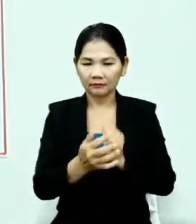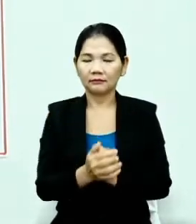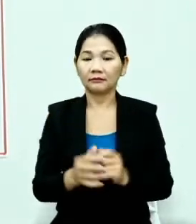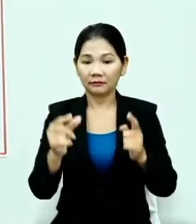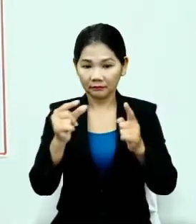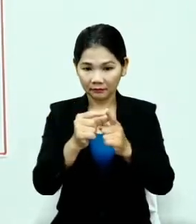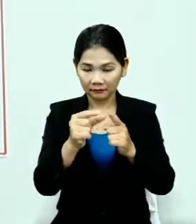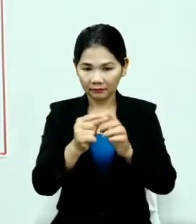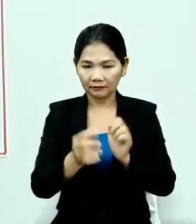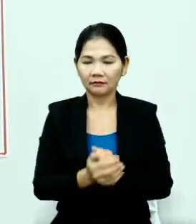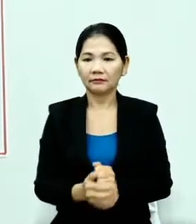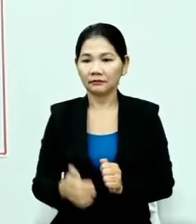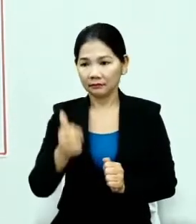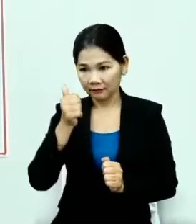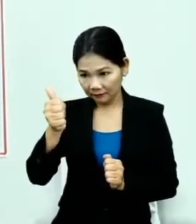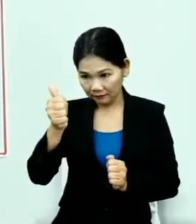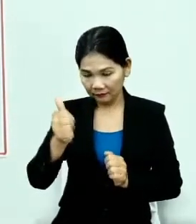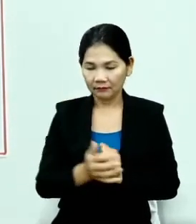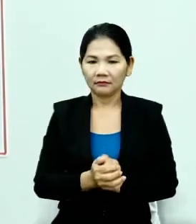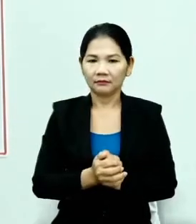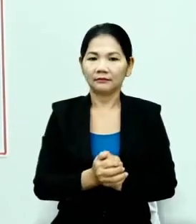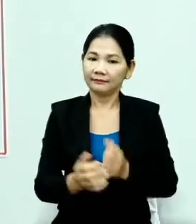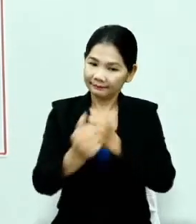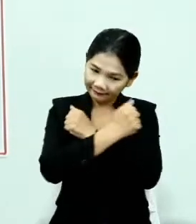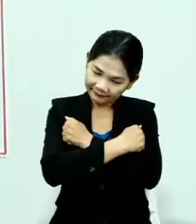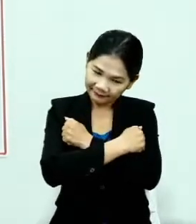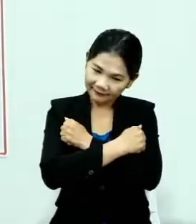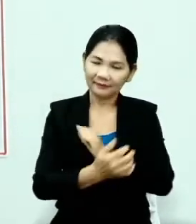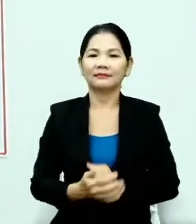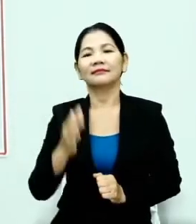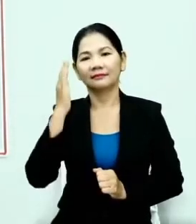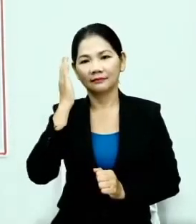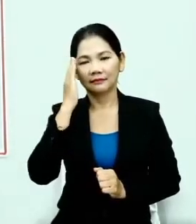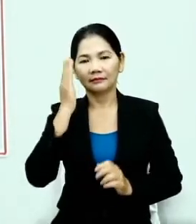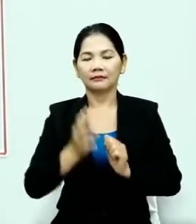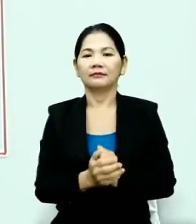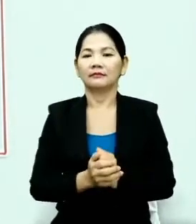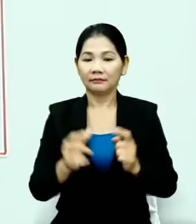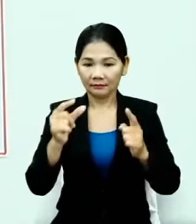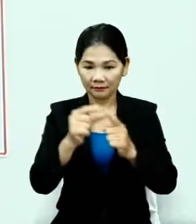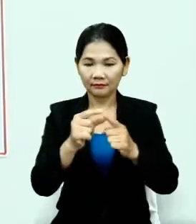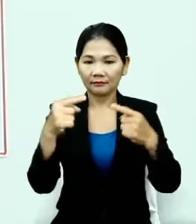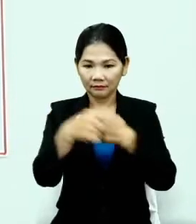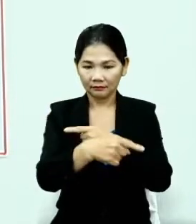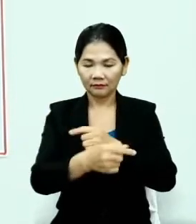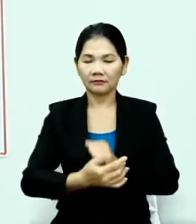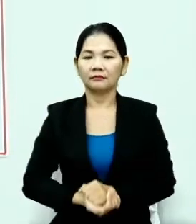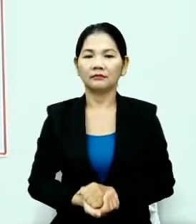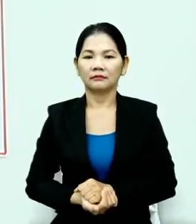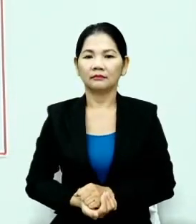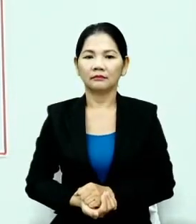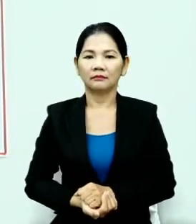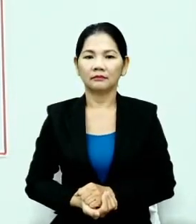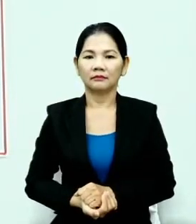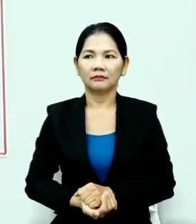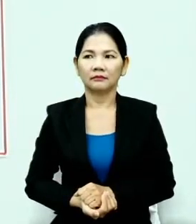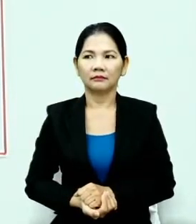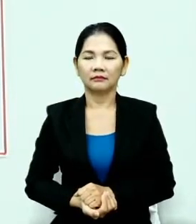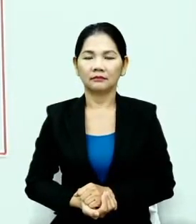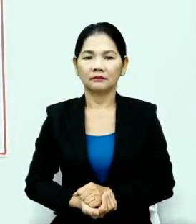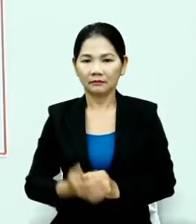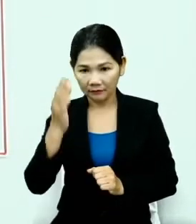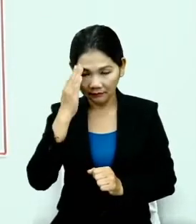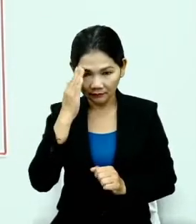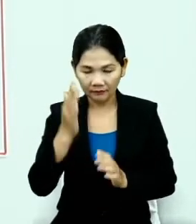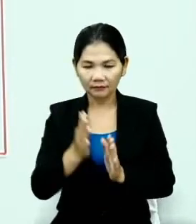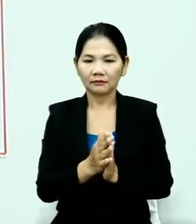Nâng bịa, lõ, sro lành. Chá, con đang hái. Thả bạc để sạp cứ chỉ bịa tùy. Chá, chẳng con chăm